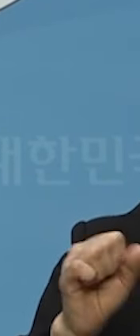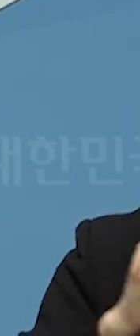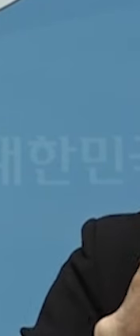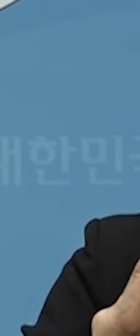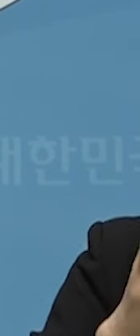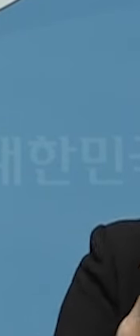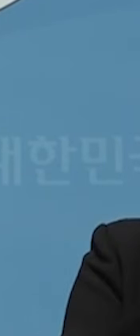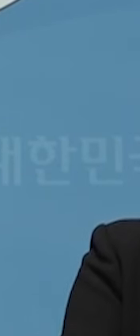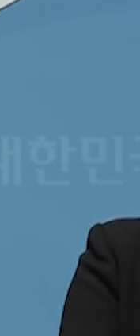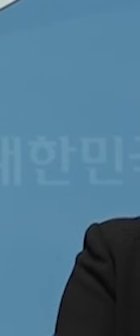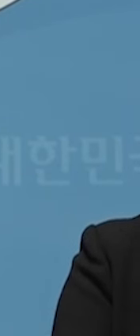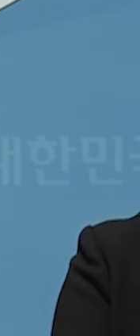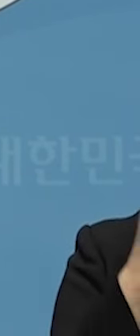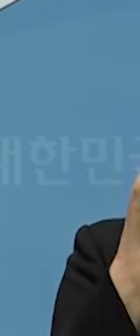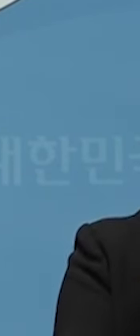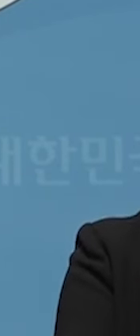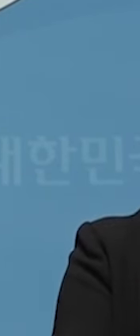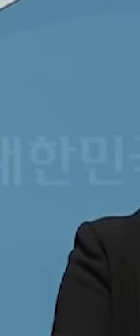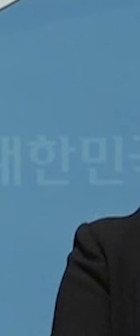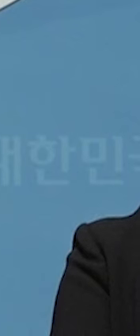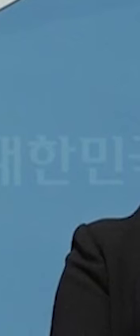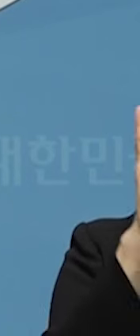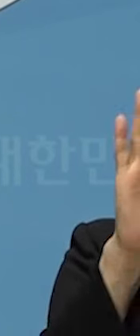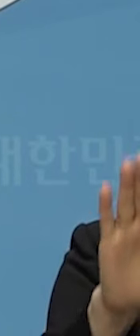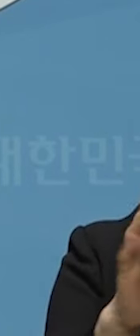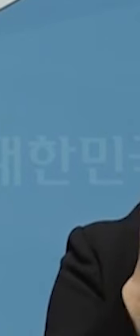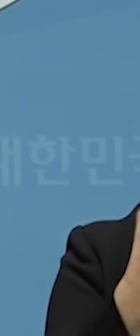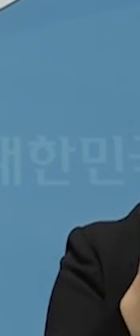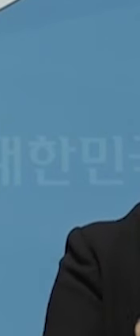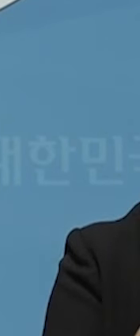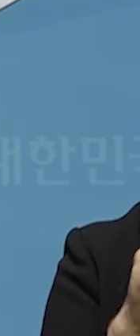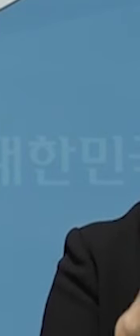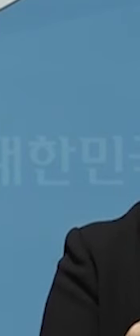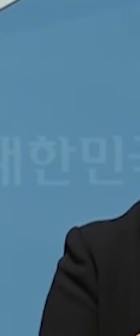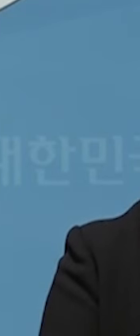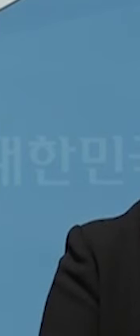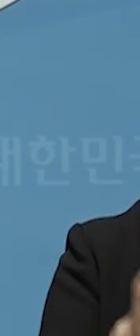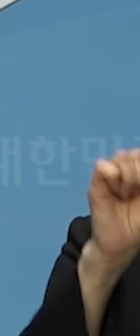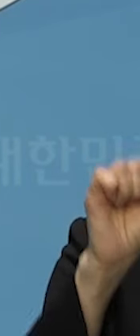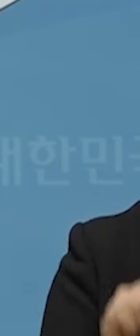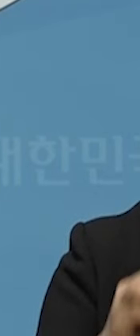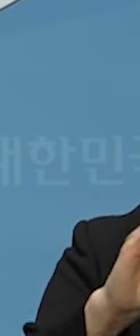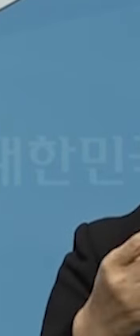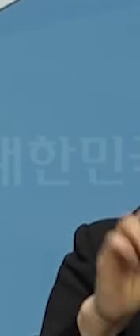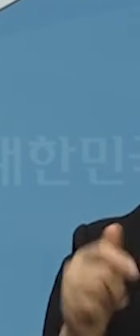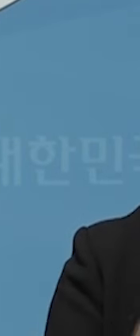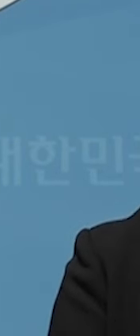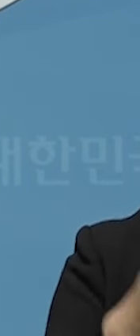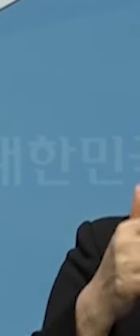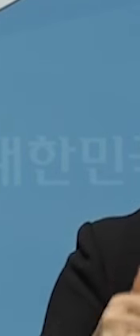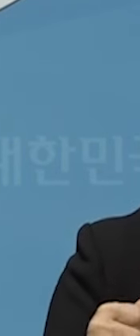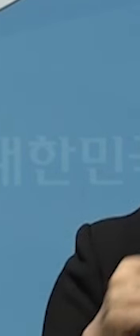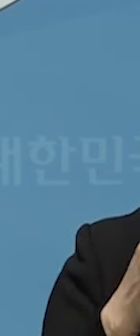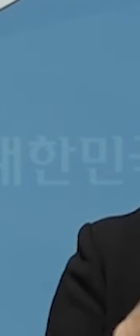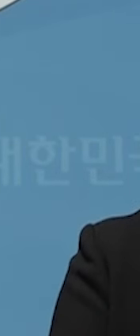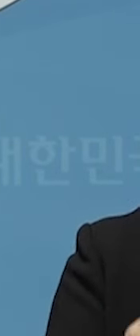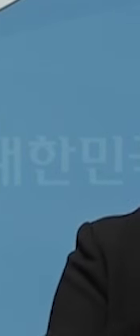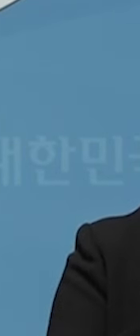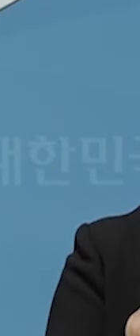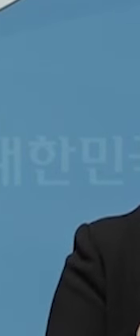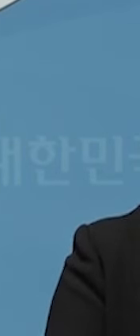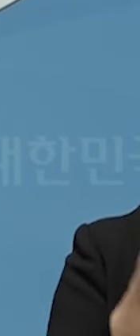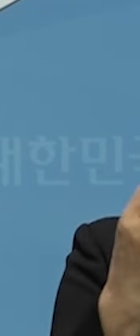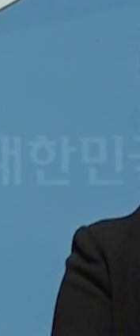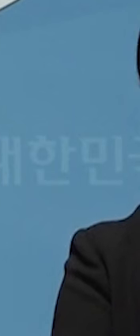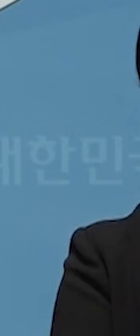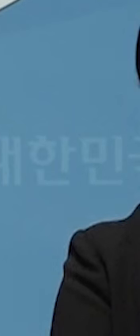만들겠습니다. 개혁신당은 향후 스포츠 토토의 경쟁력을 제고하고 관련 수익이 스포츠